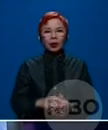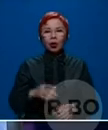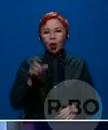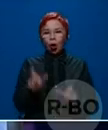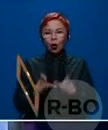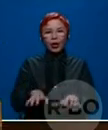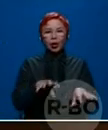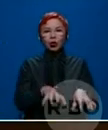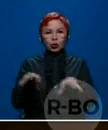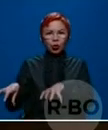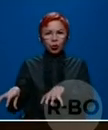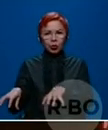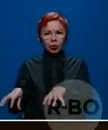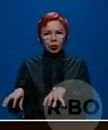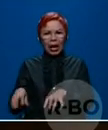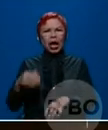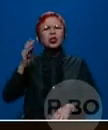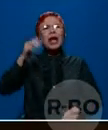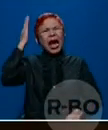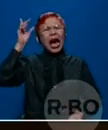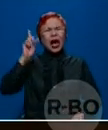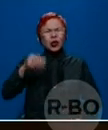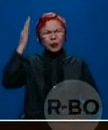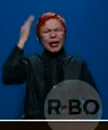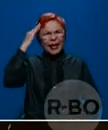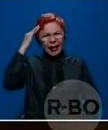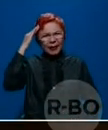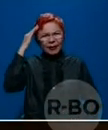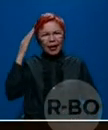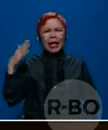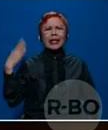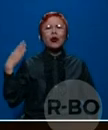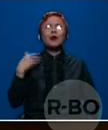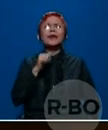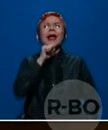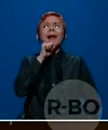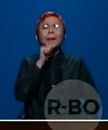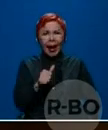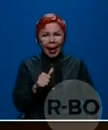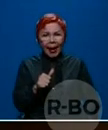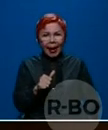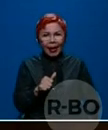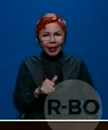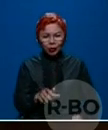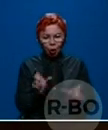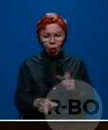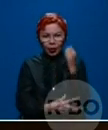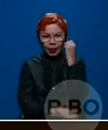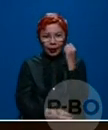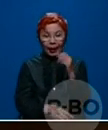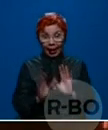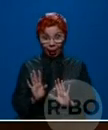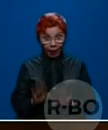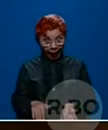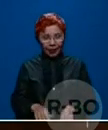dampaknya Siapa yang harus bertanggung jawab Nah di sinilah dibutuhkan komitmen seorang